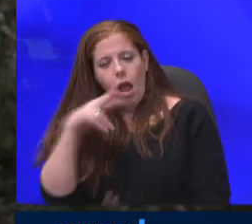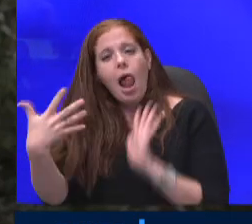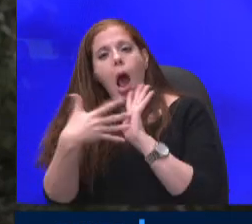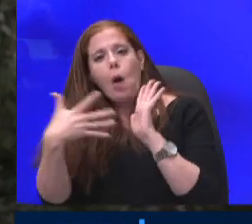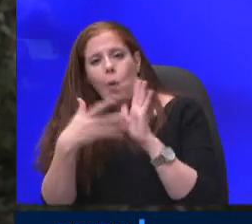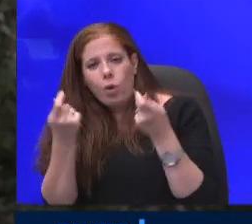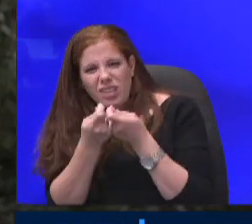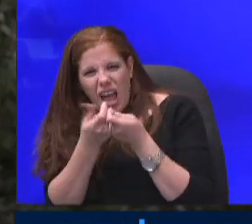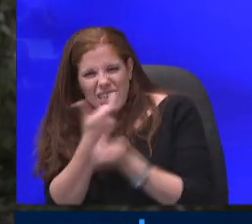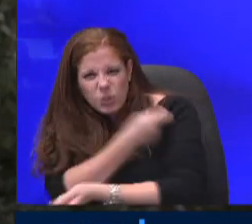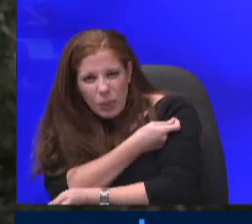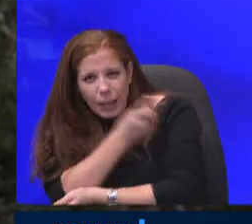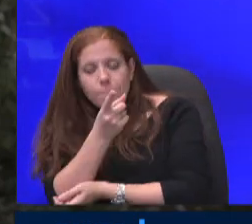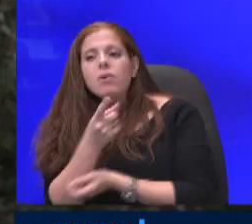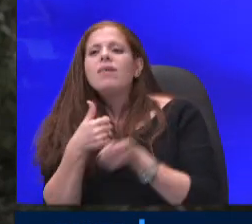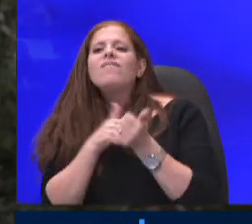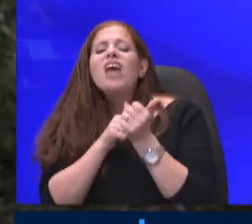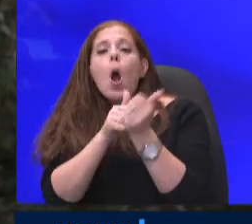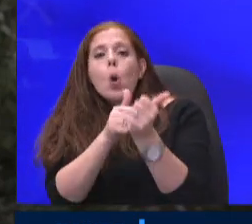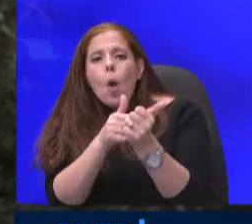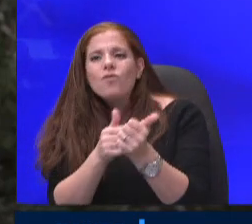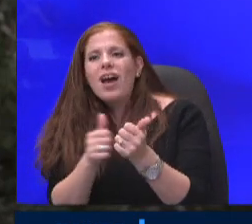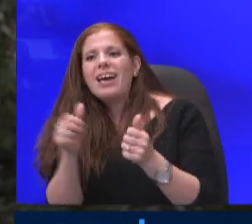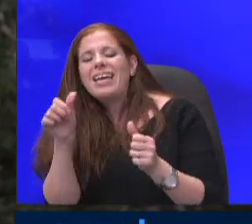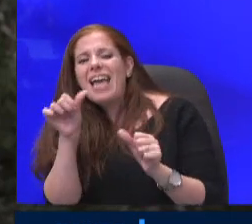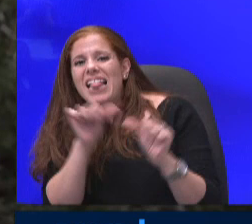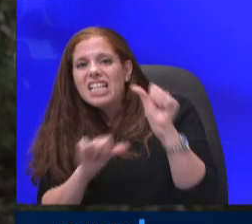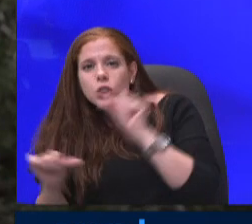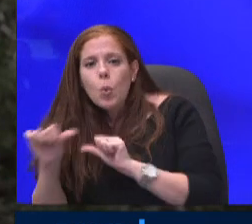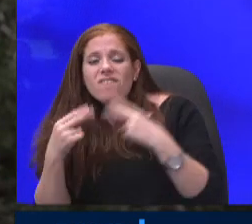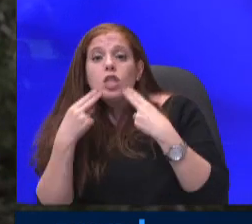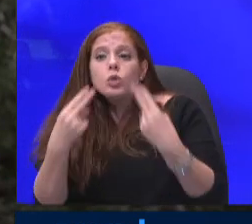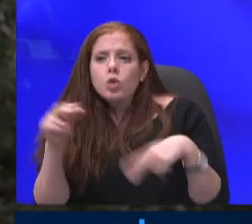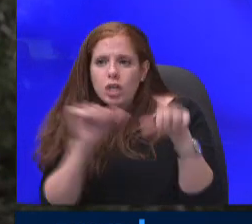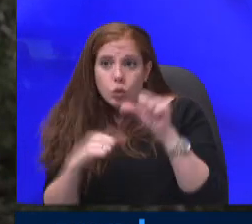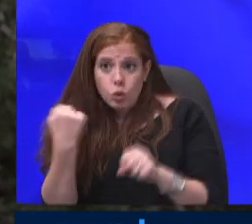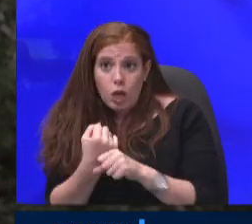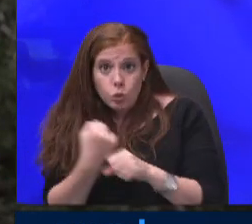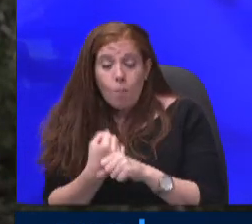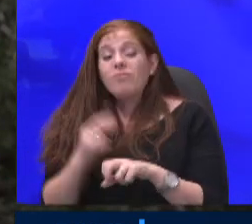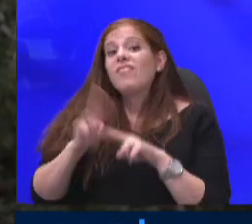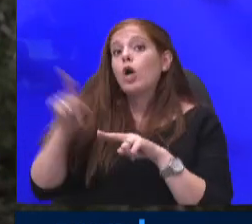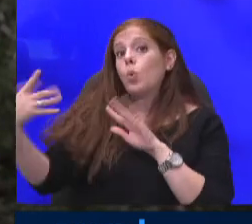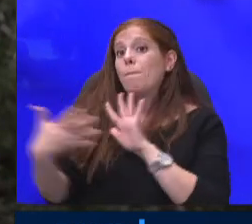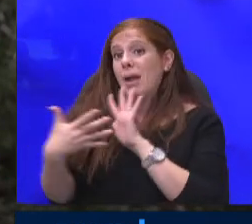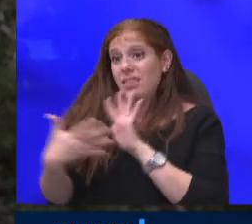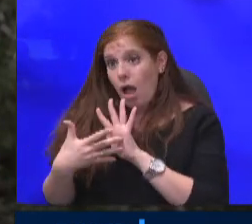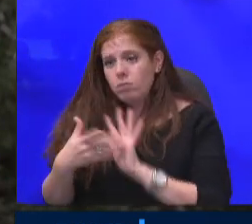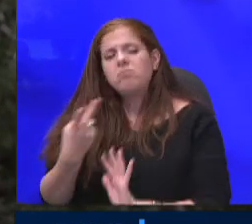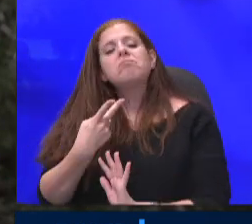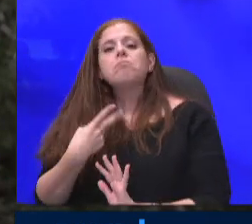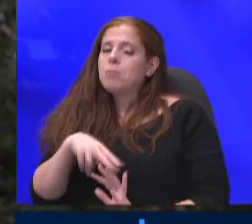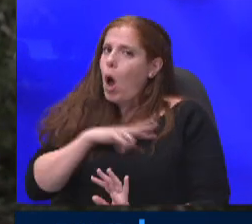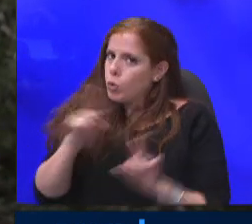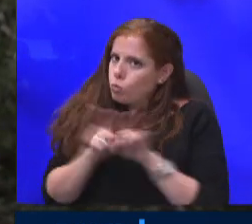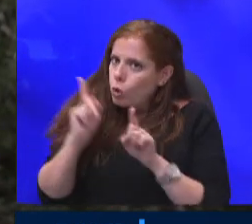אחרי הניסויים ואחרי תוצאות הניסוי שעשו, ולאחר שהוא בדק את זה באחריות הנדרשת, באחריות גדולה